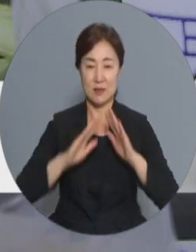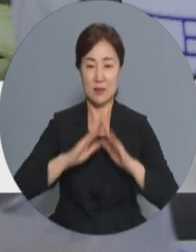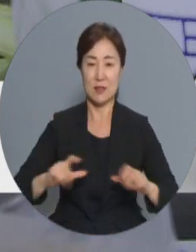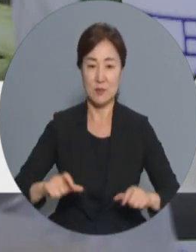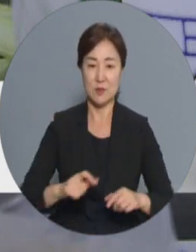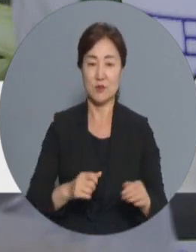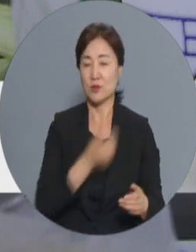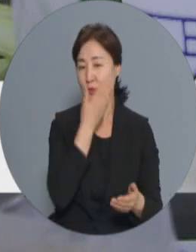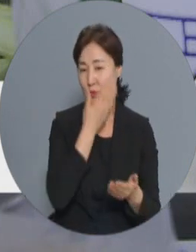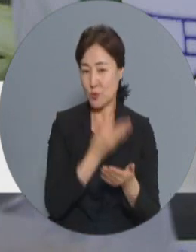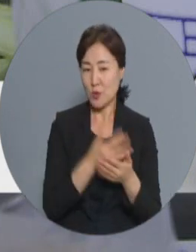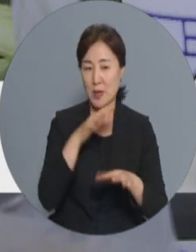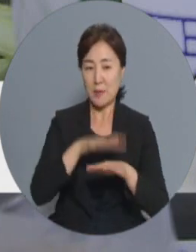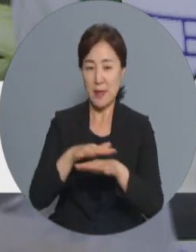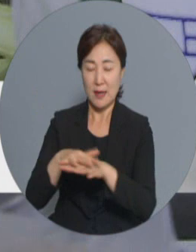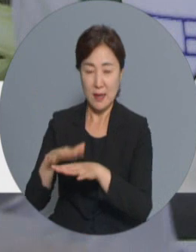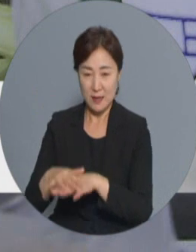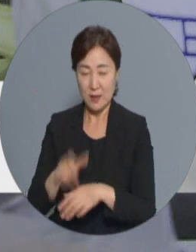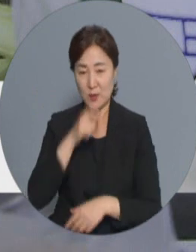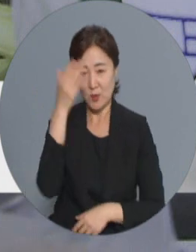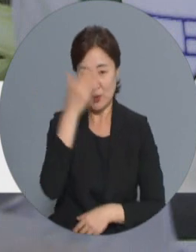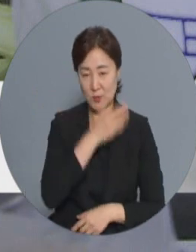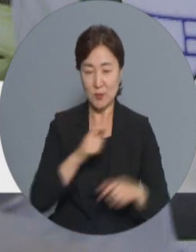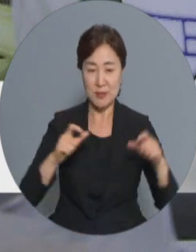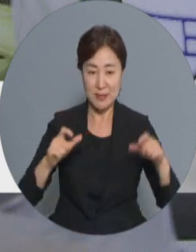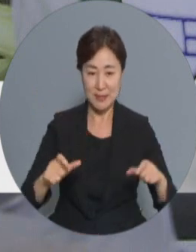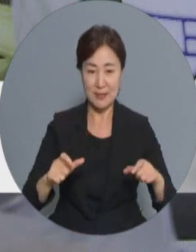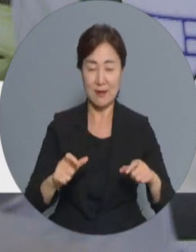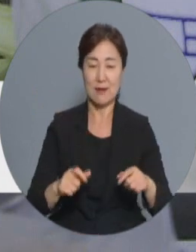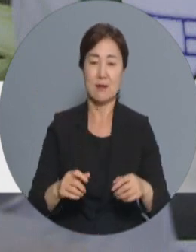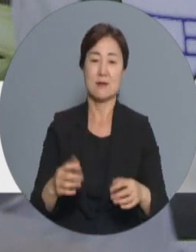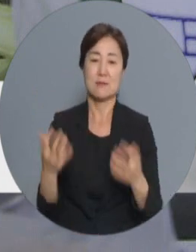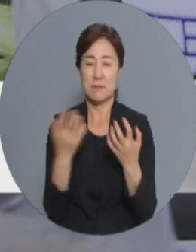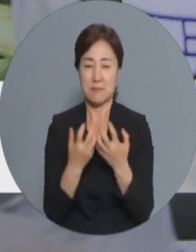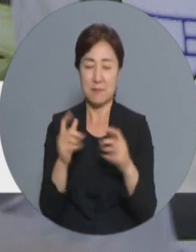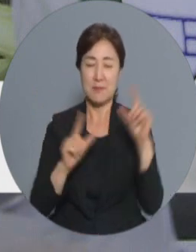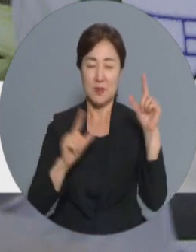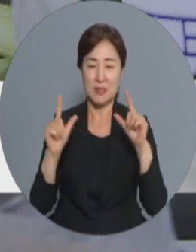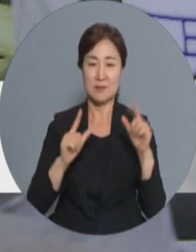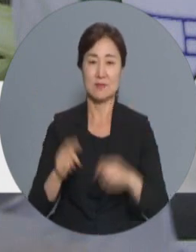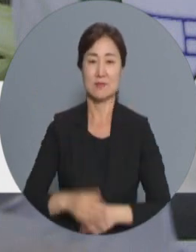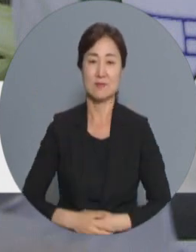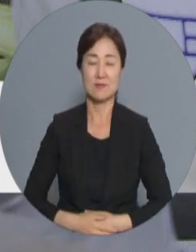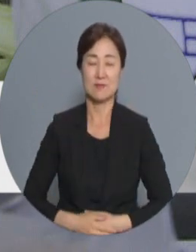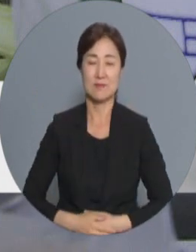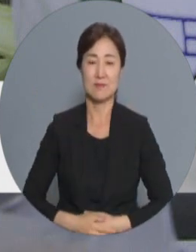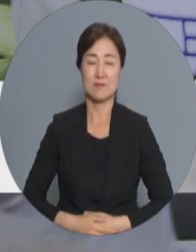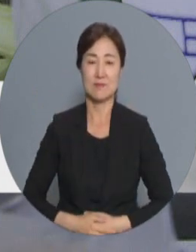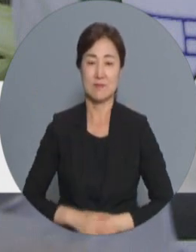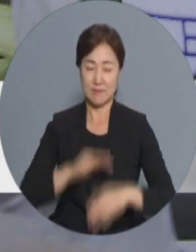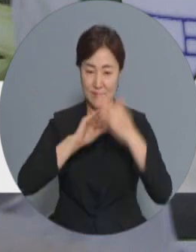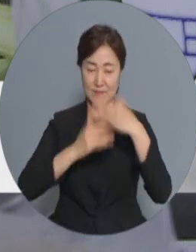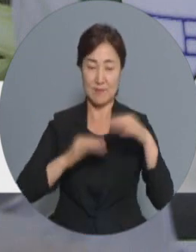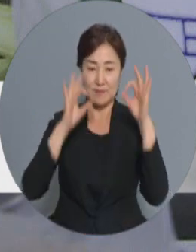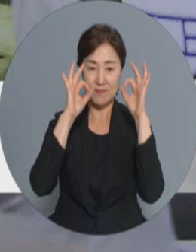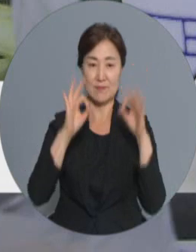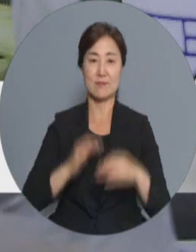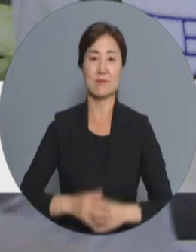주요 옥수수 생산지인 여수의 작은 농촌 마을은 활력이 넘친다고 하는데요. 최황지 기자가